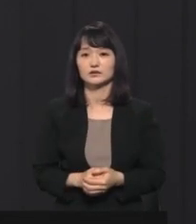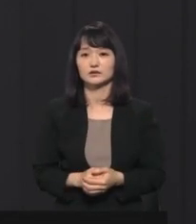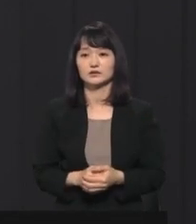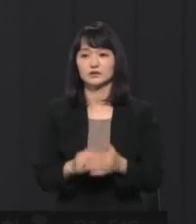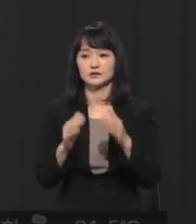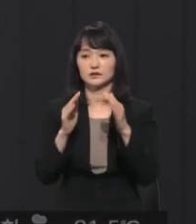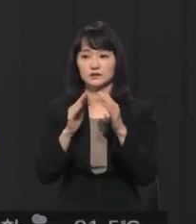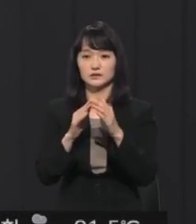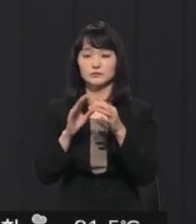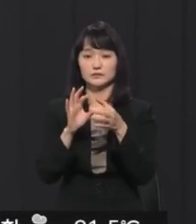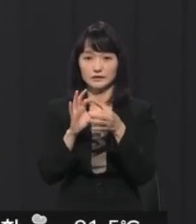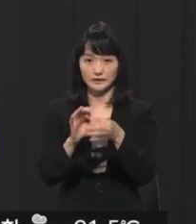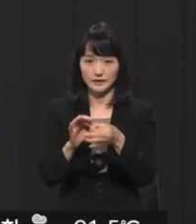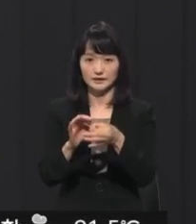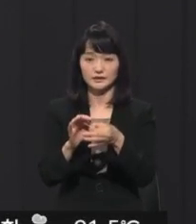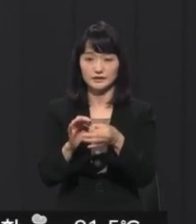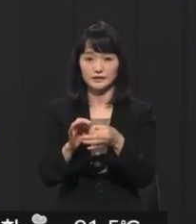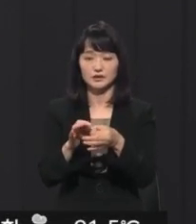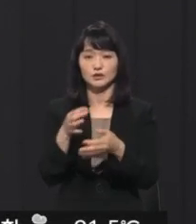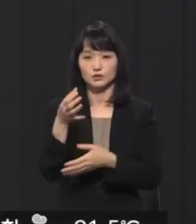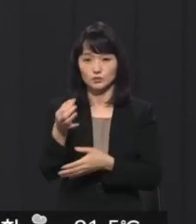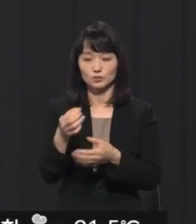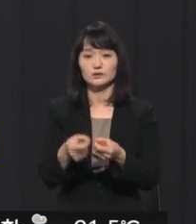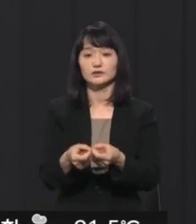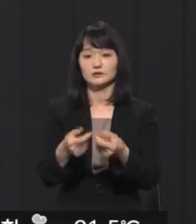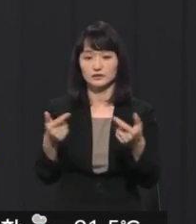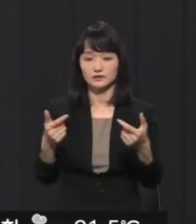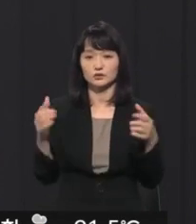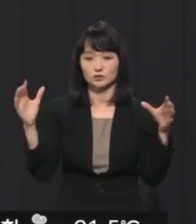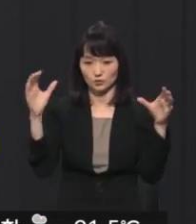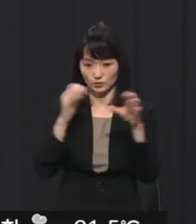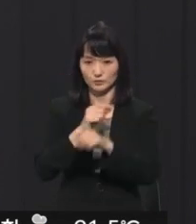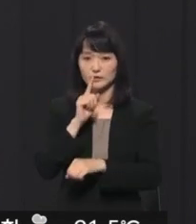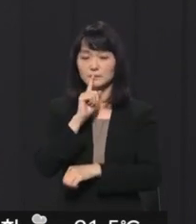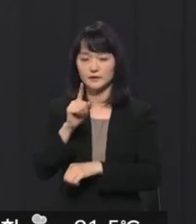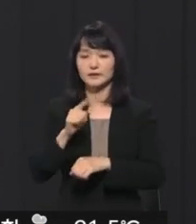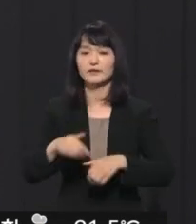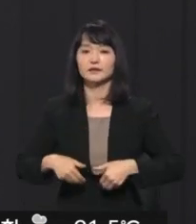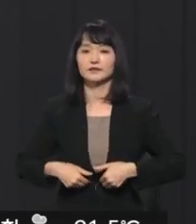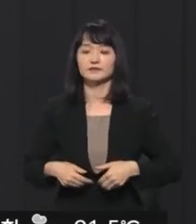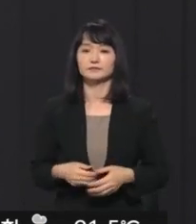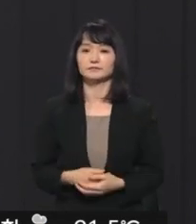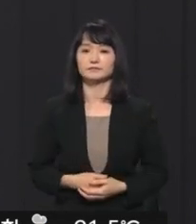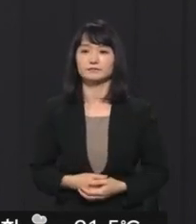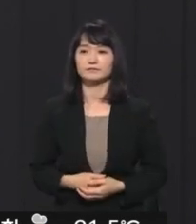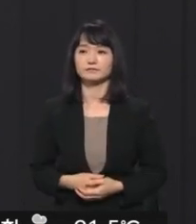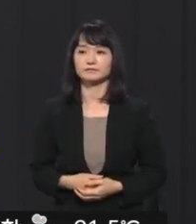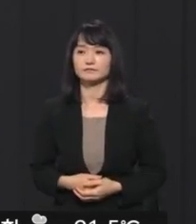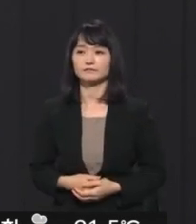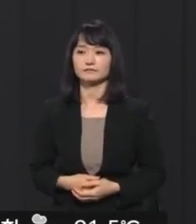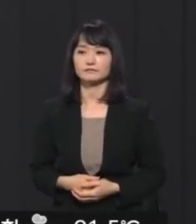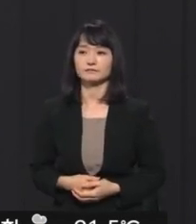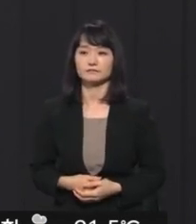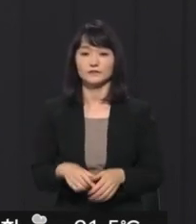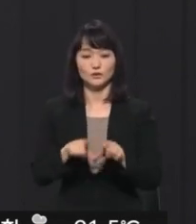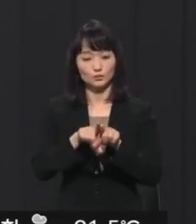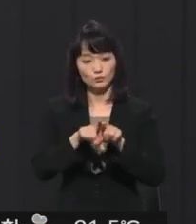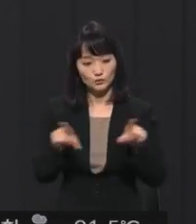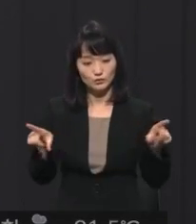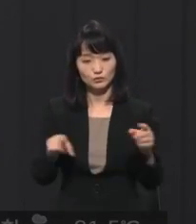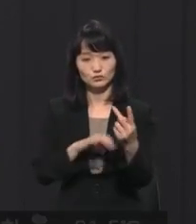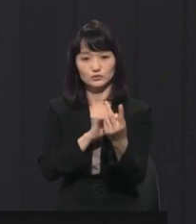그래서 그러면 종합적으로 얘기 해야지 게다가 선 한가지 지적하고 싶은 게 보통 저렇게 와가지고 환담을 나누는 자리에서